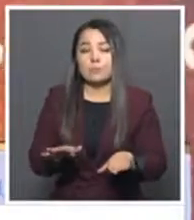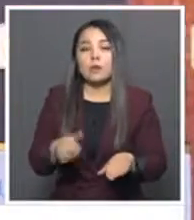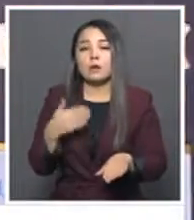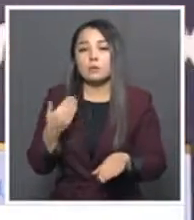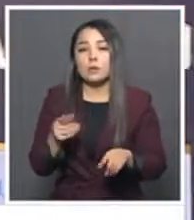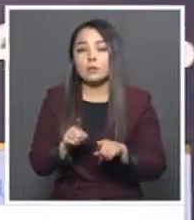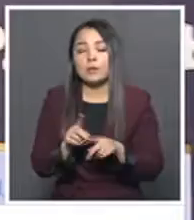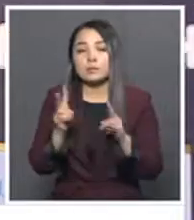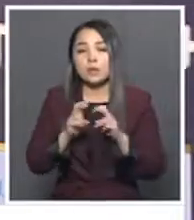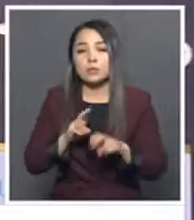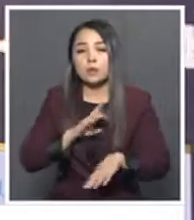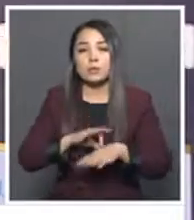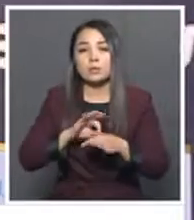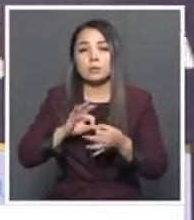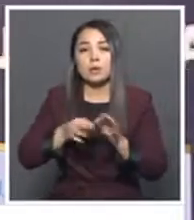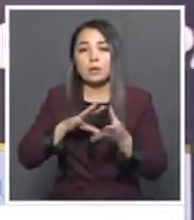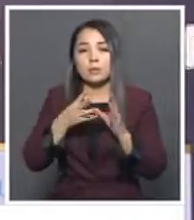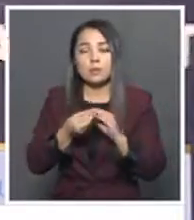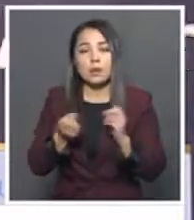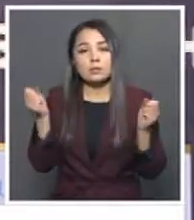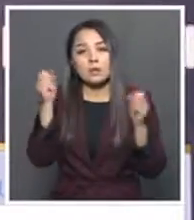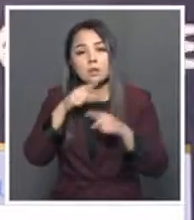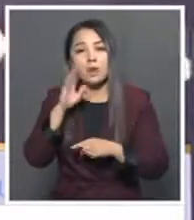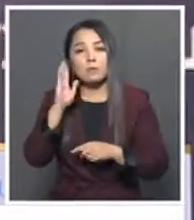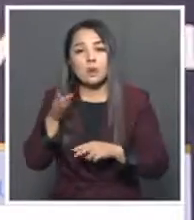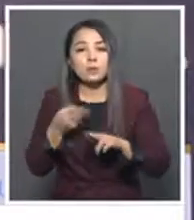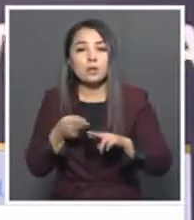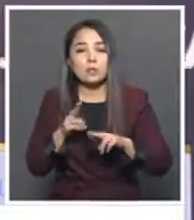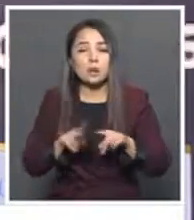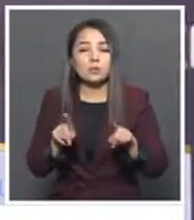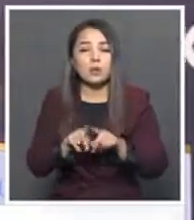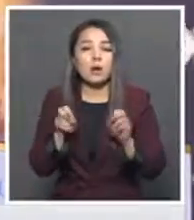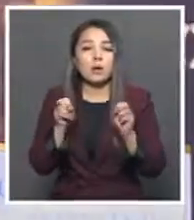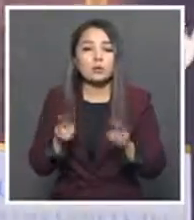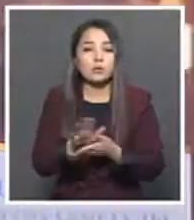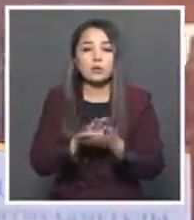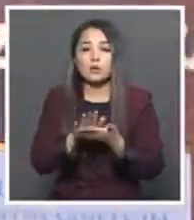олардың тексерілгені туралы мәлімет тұрады. Сондықтан да ондай қауіп жоқ.